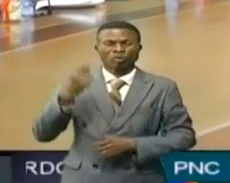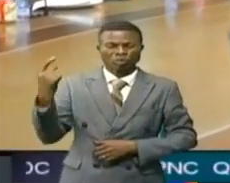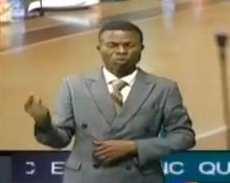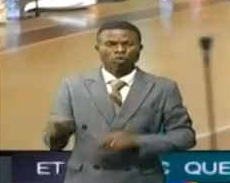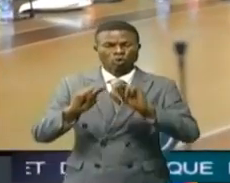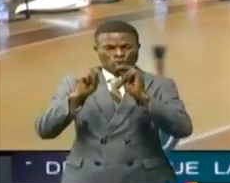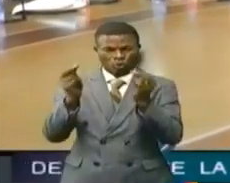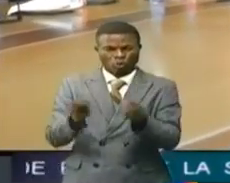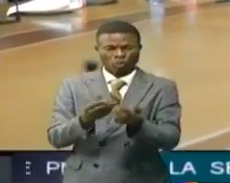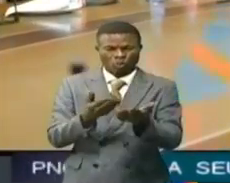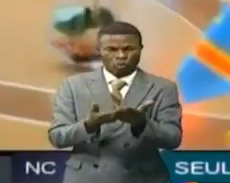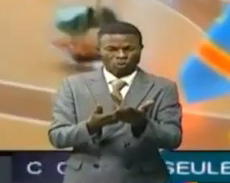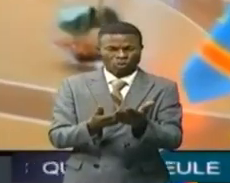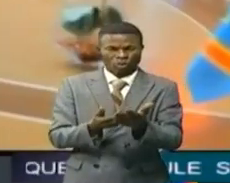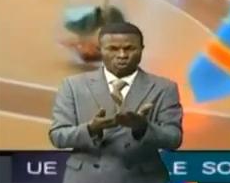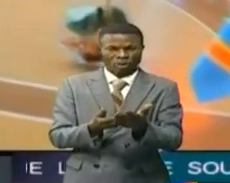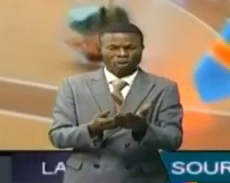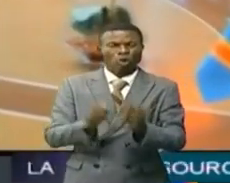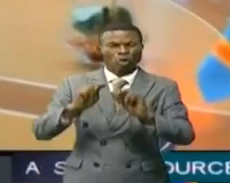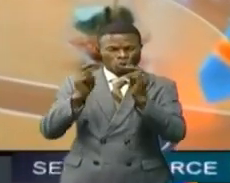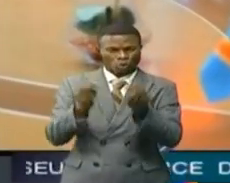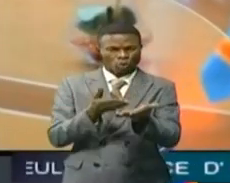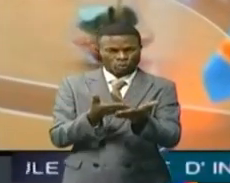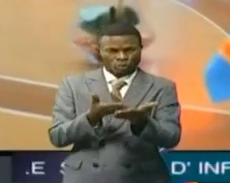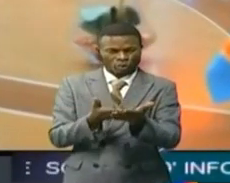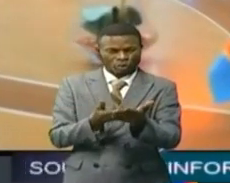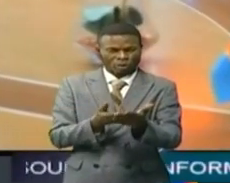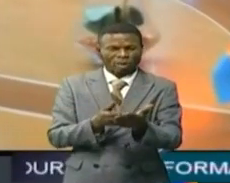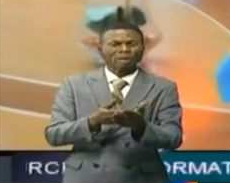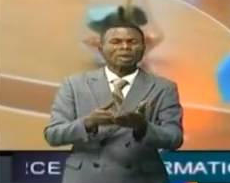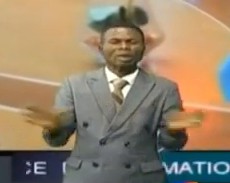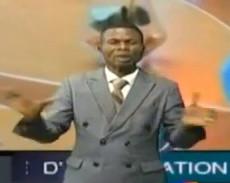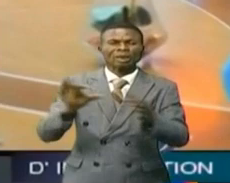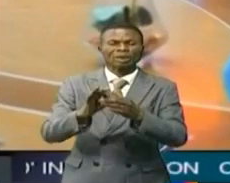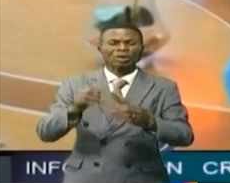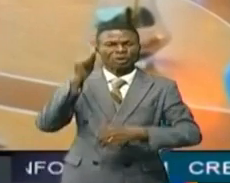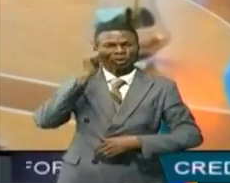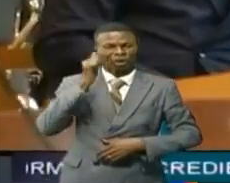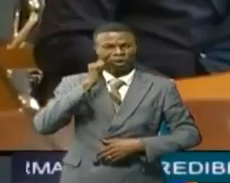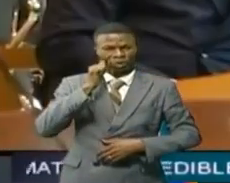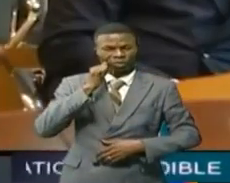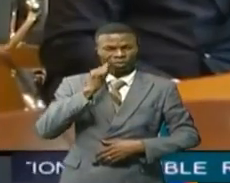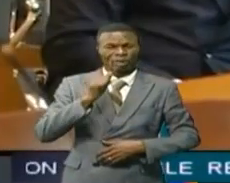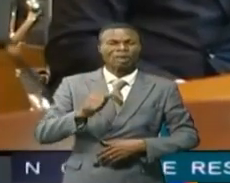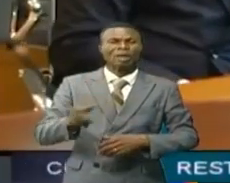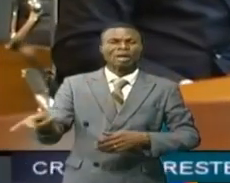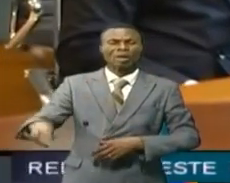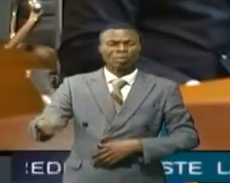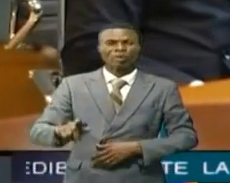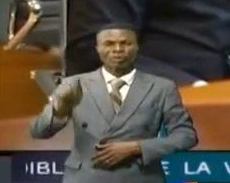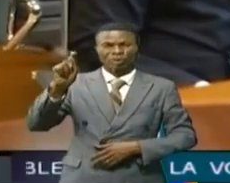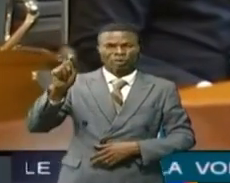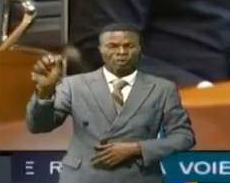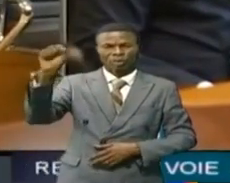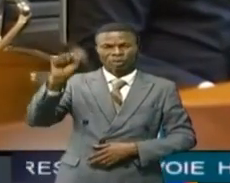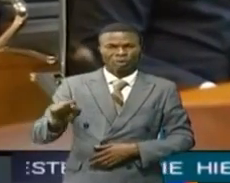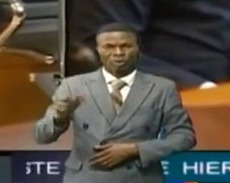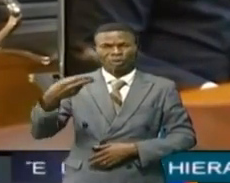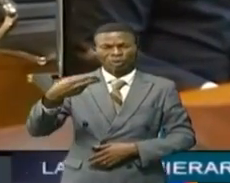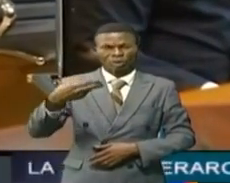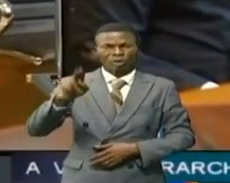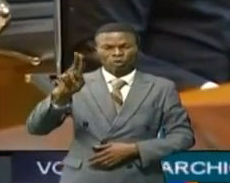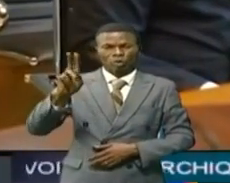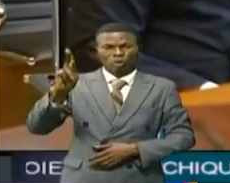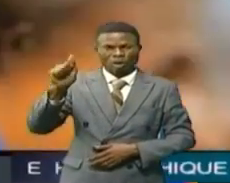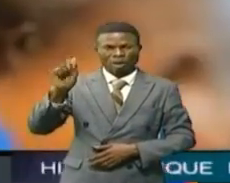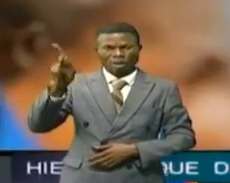provincial, c'est en sigle, structure qui réunit toutes les filles et tous les fils de la Tshuapa présents dans les institutions de la République,